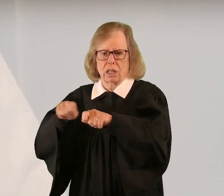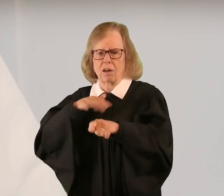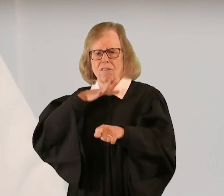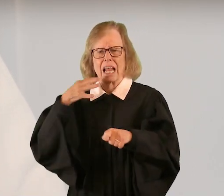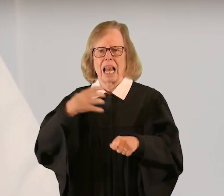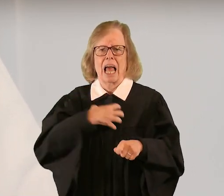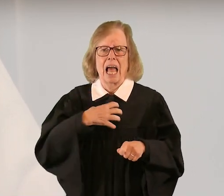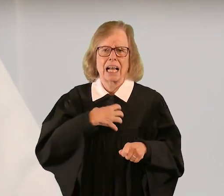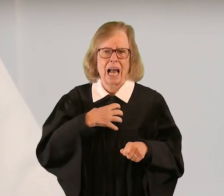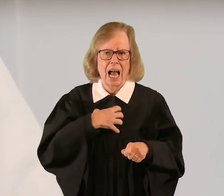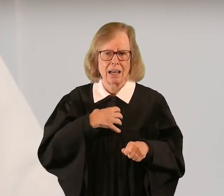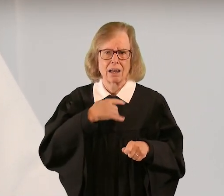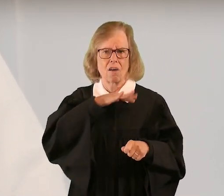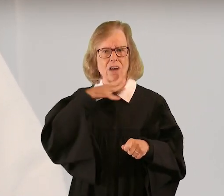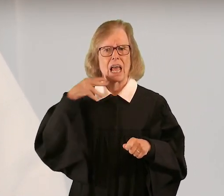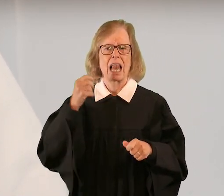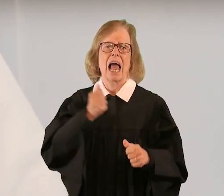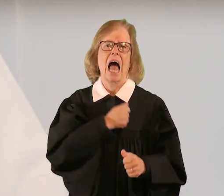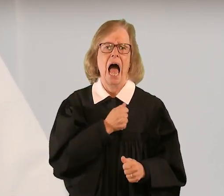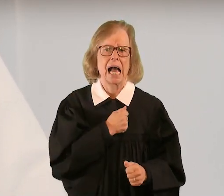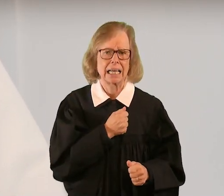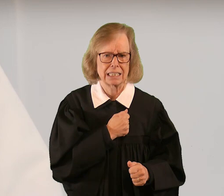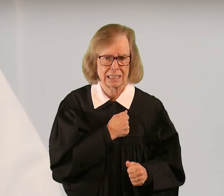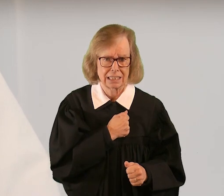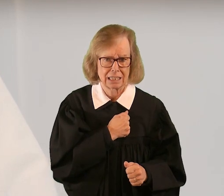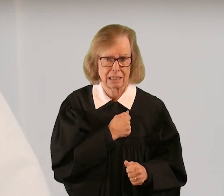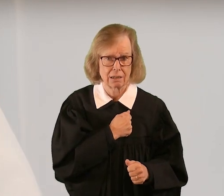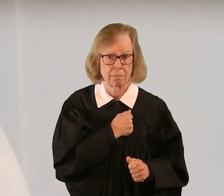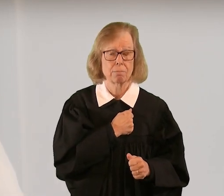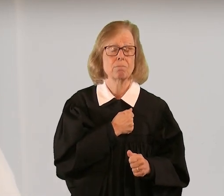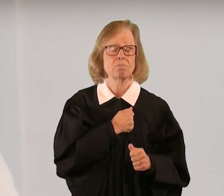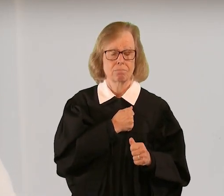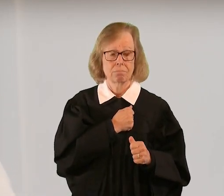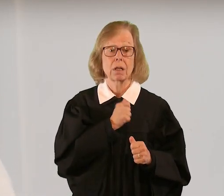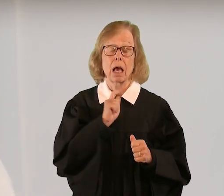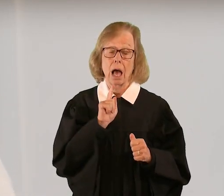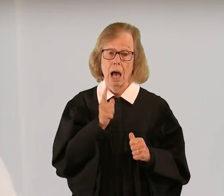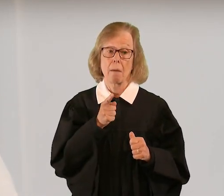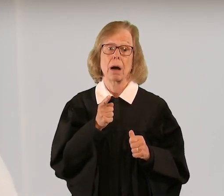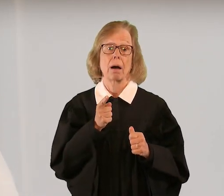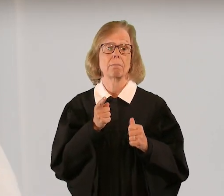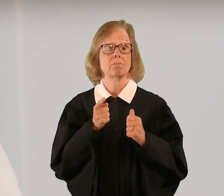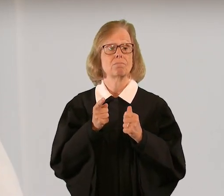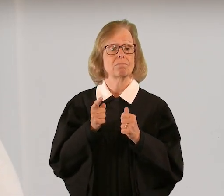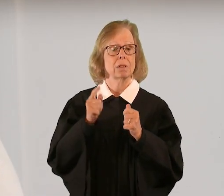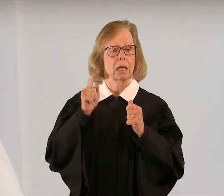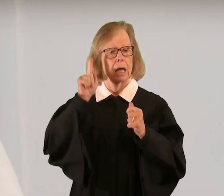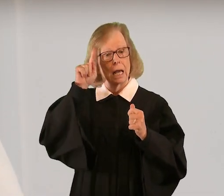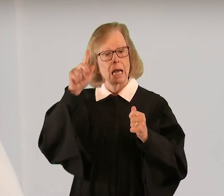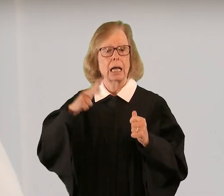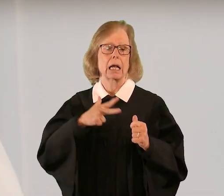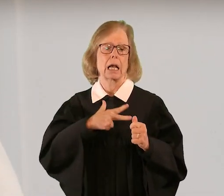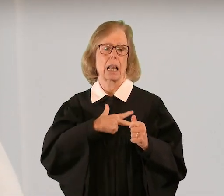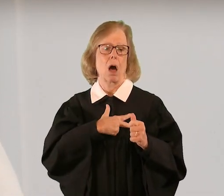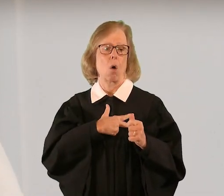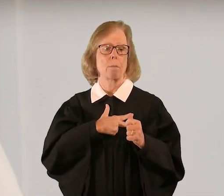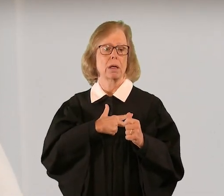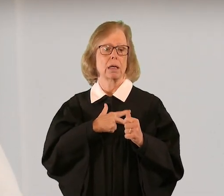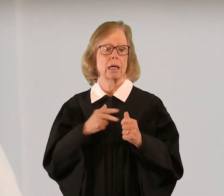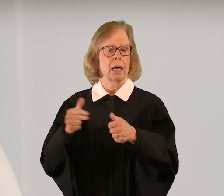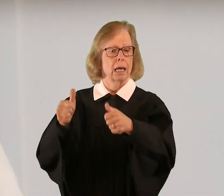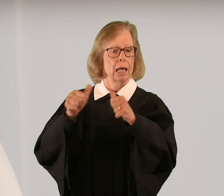einer Menge Angst, davon will uns der Glaube an den auferstandenen Christus